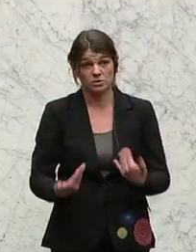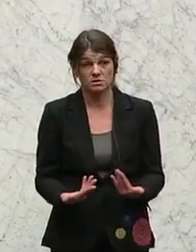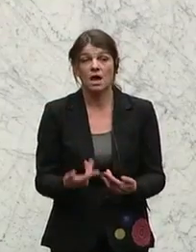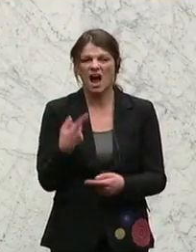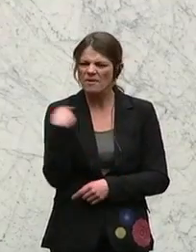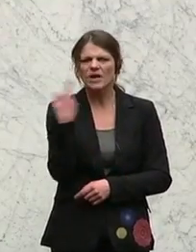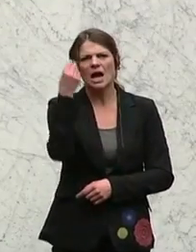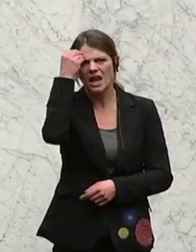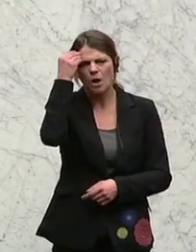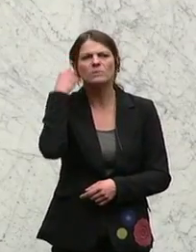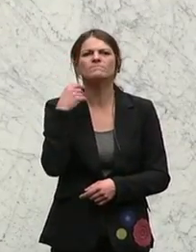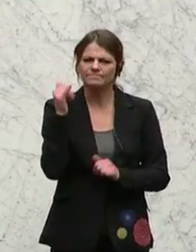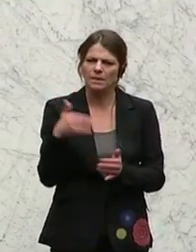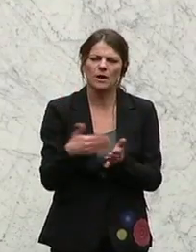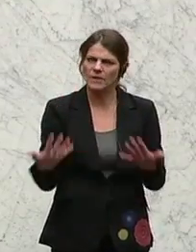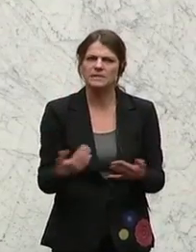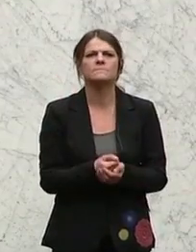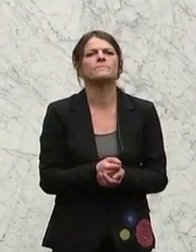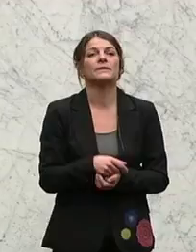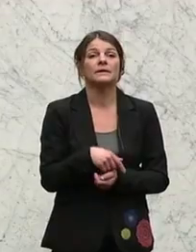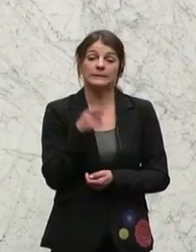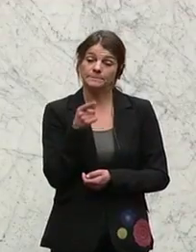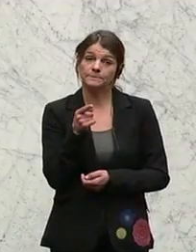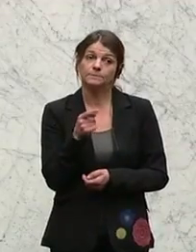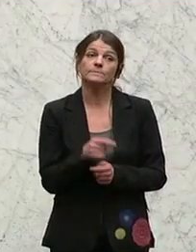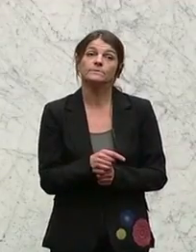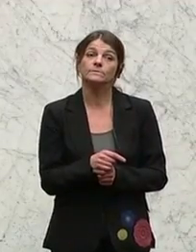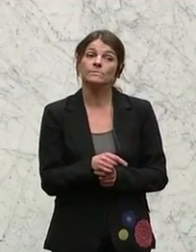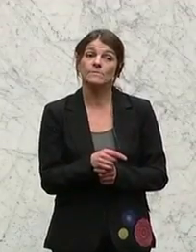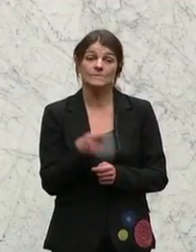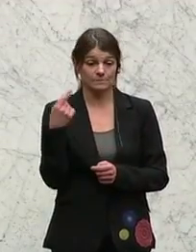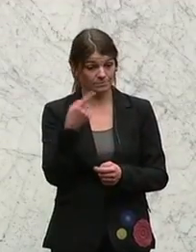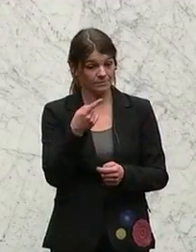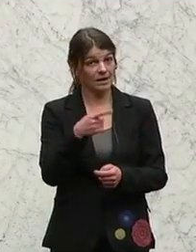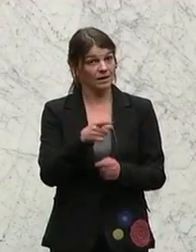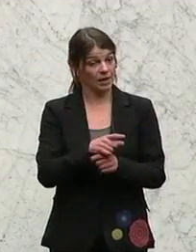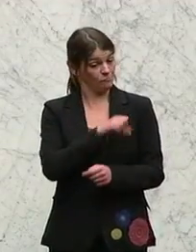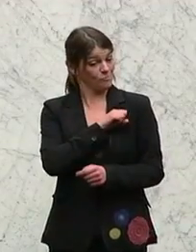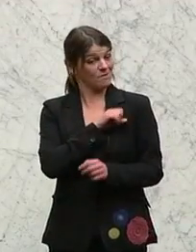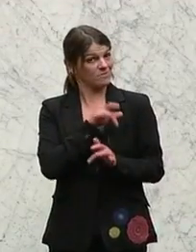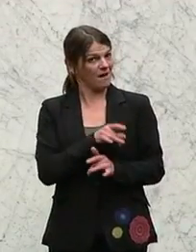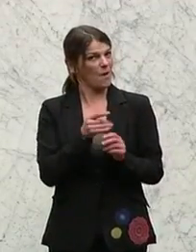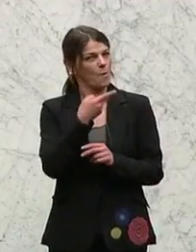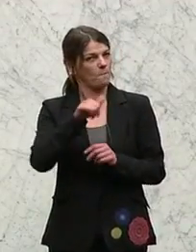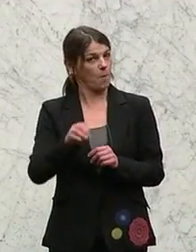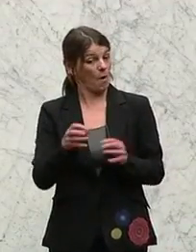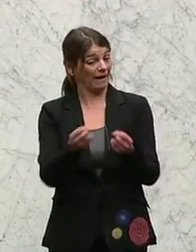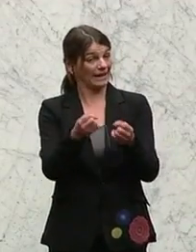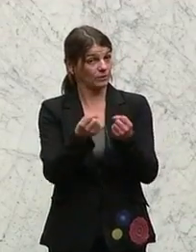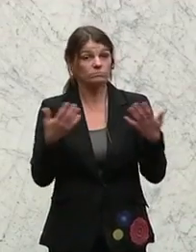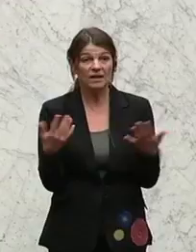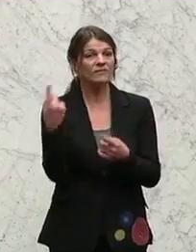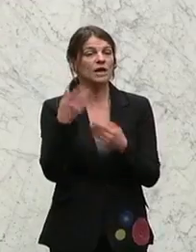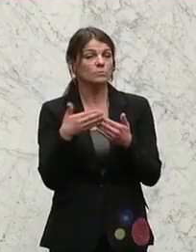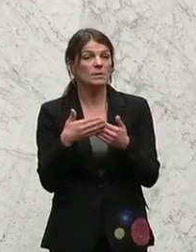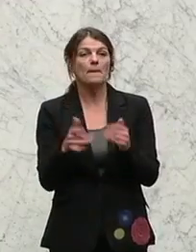glauben aber, dass es notwendig ist, dass diejenigen, die auch von der Rettung der Hypo besonders profitiert haben, und das ist